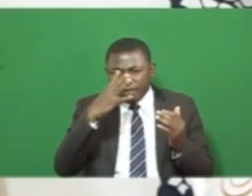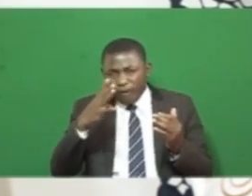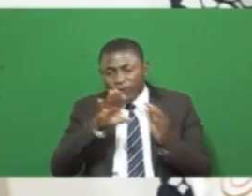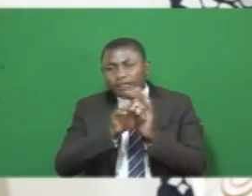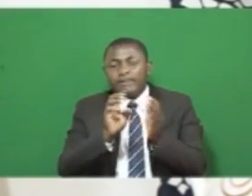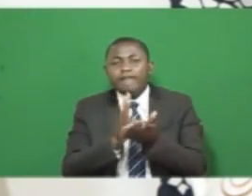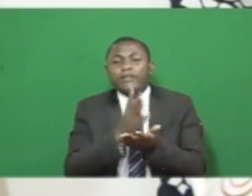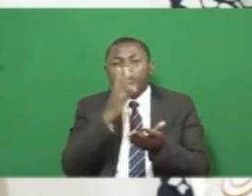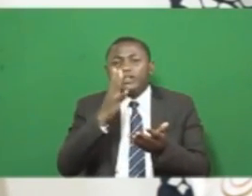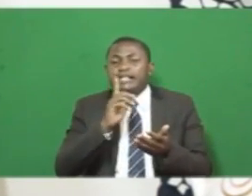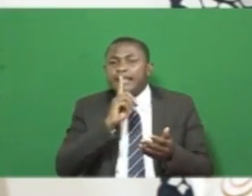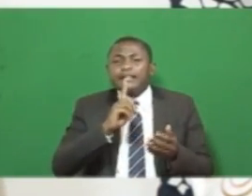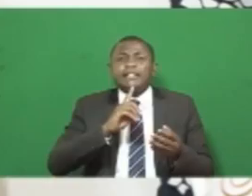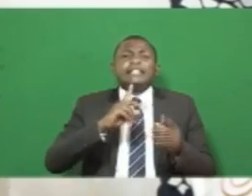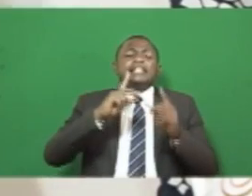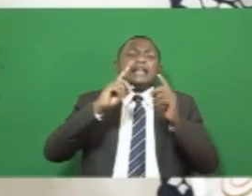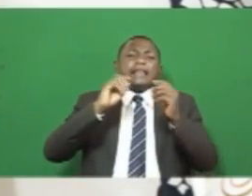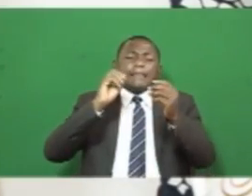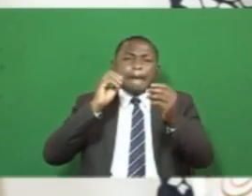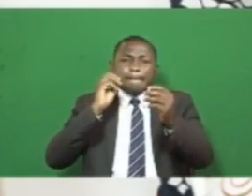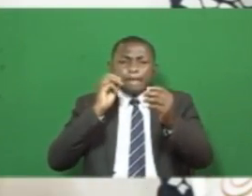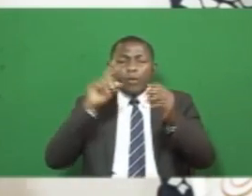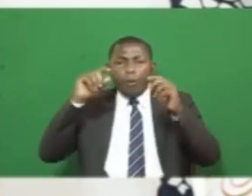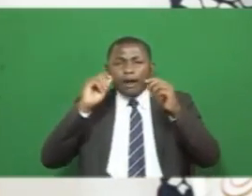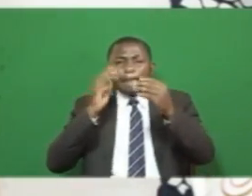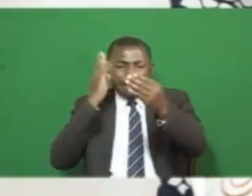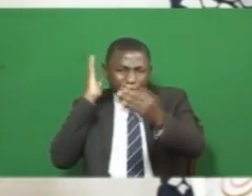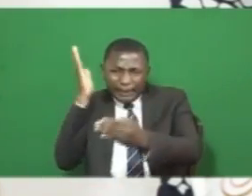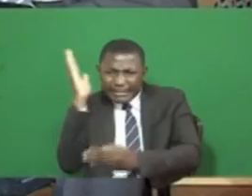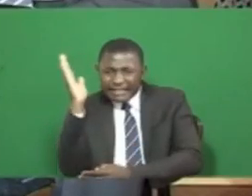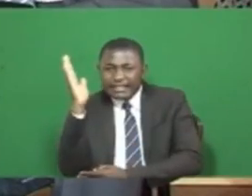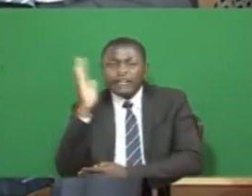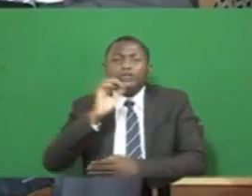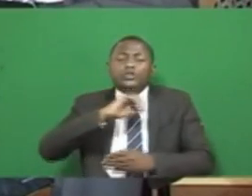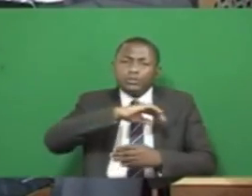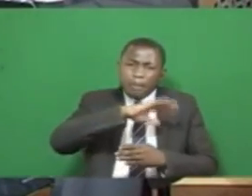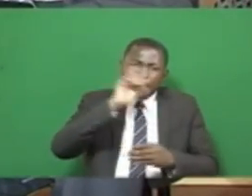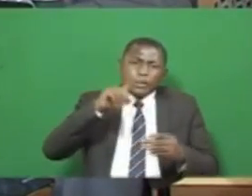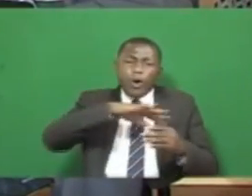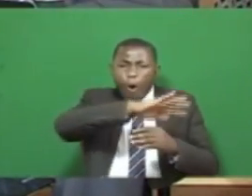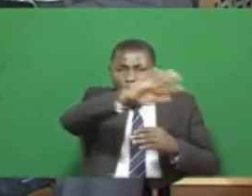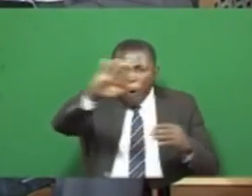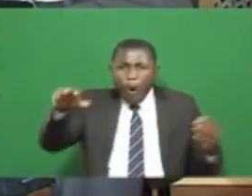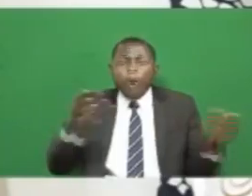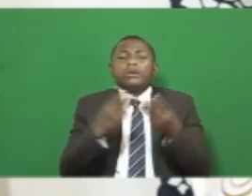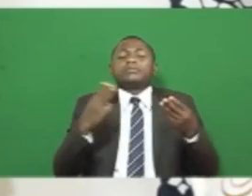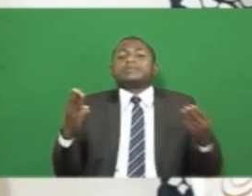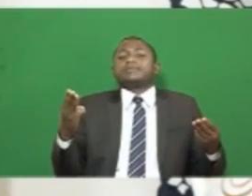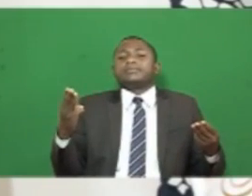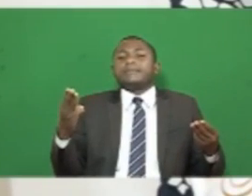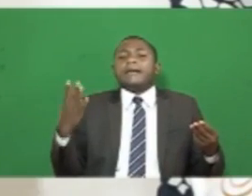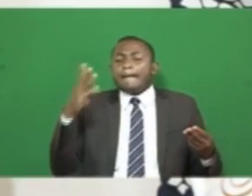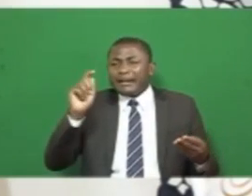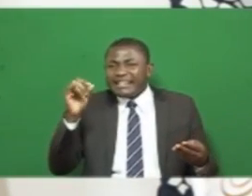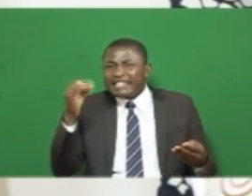14 kuvanhu vese kuti chizove chapupu munhu wese anotowana mukana wekunzwa chokwadi asi munhu